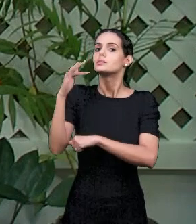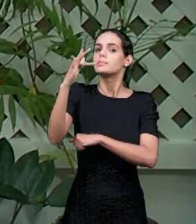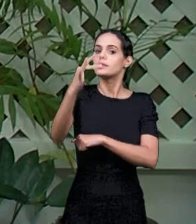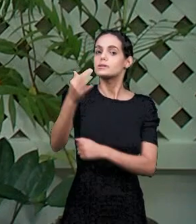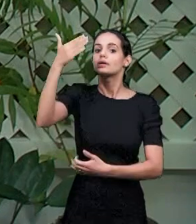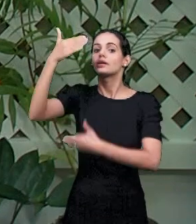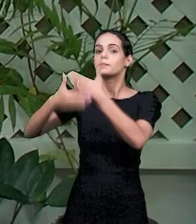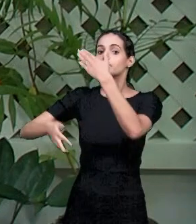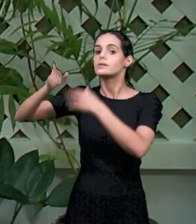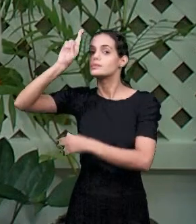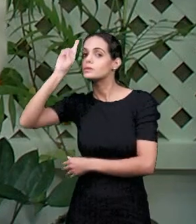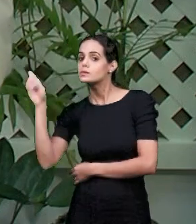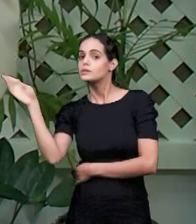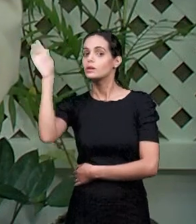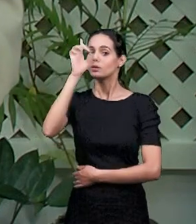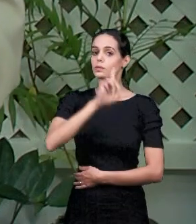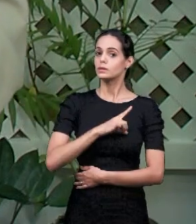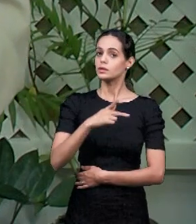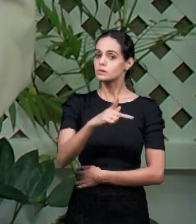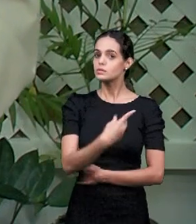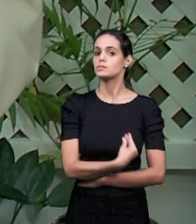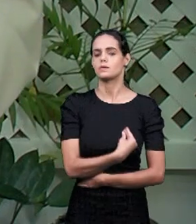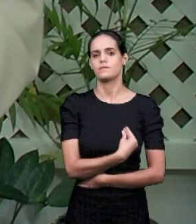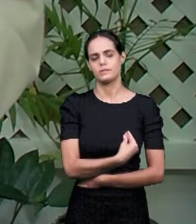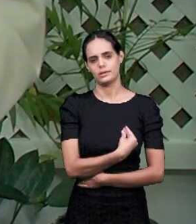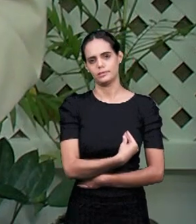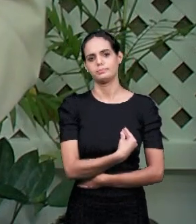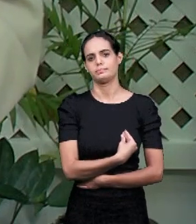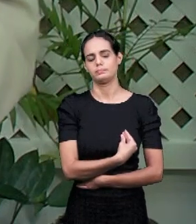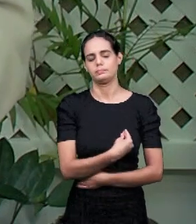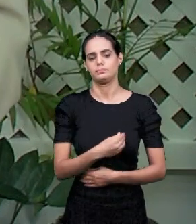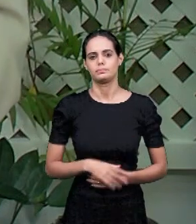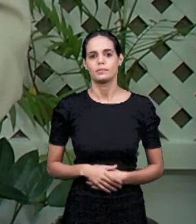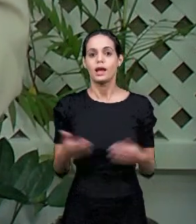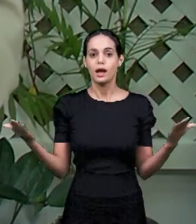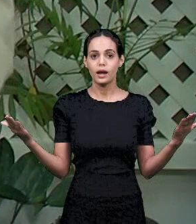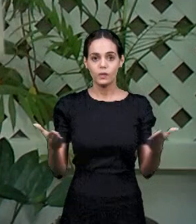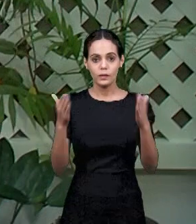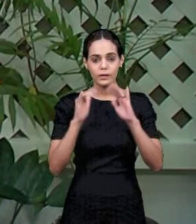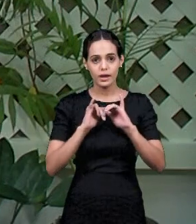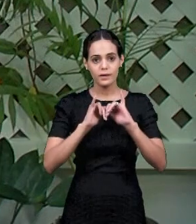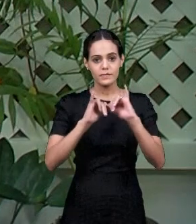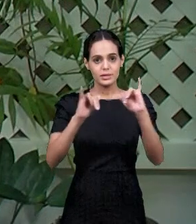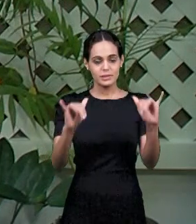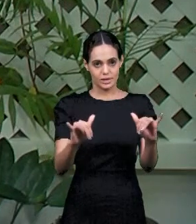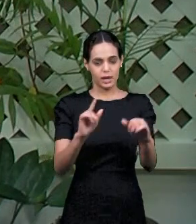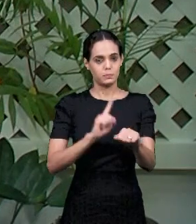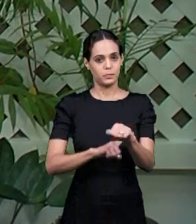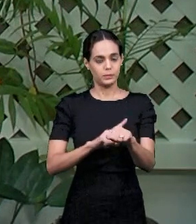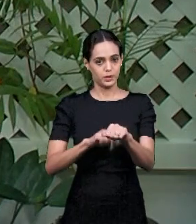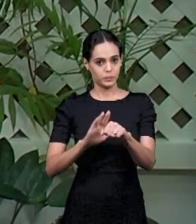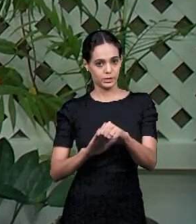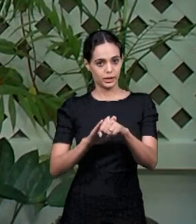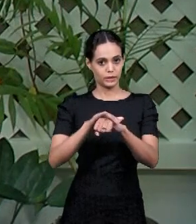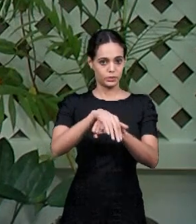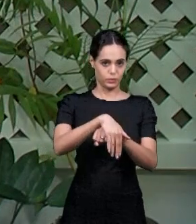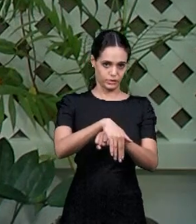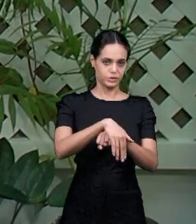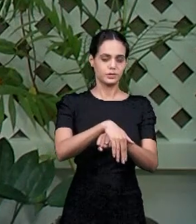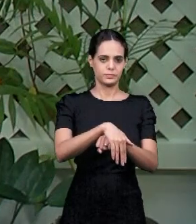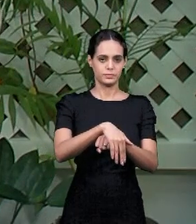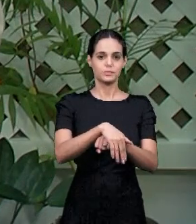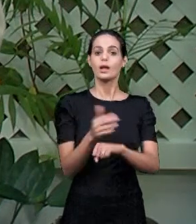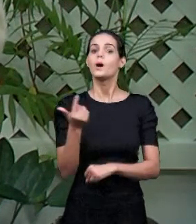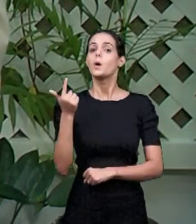ces réponses, vous puissiez avoir l'espérance de la présence du Seigneur dans votre vie. Je veux dire aux frères et sœurs que le soir, certainement, nous